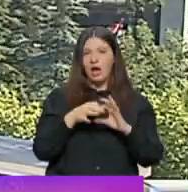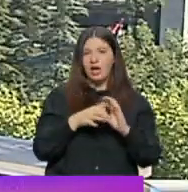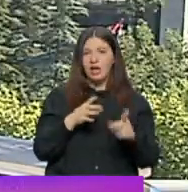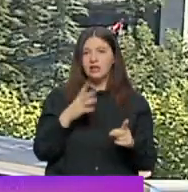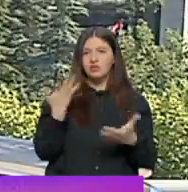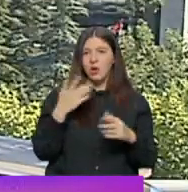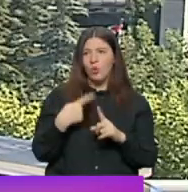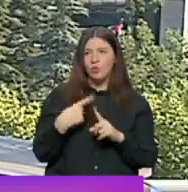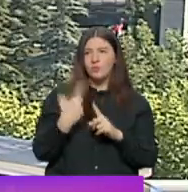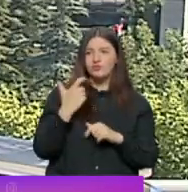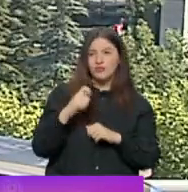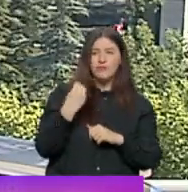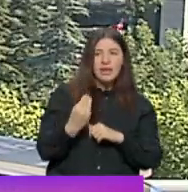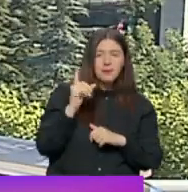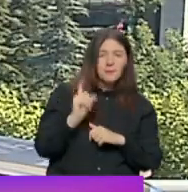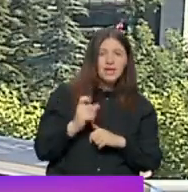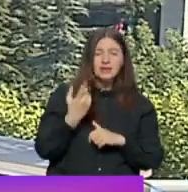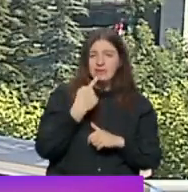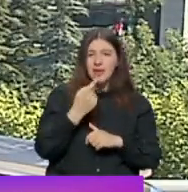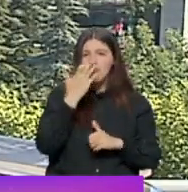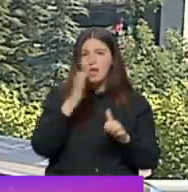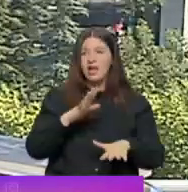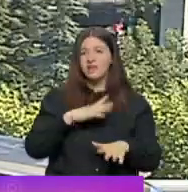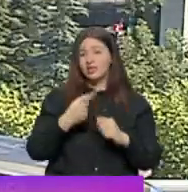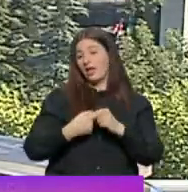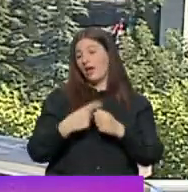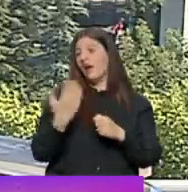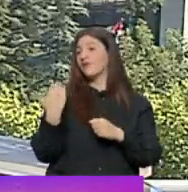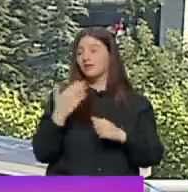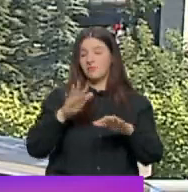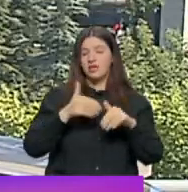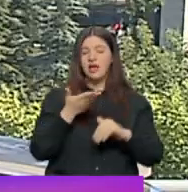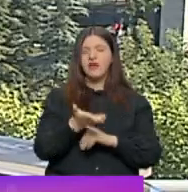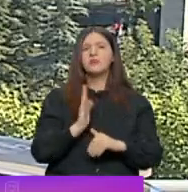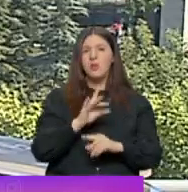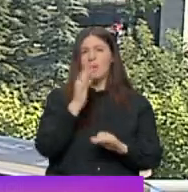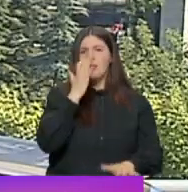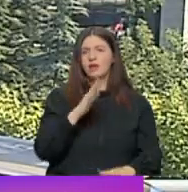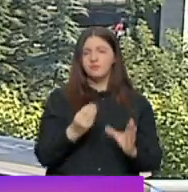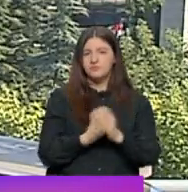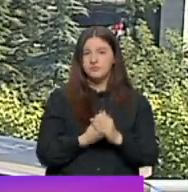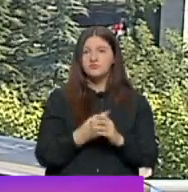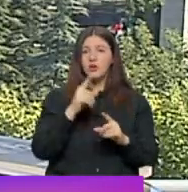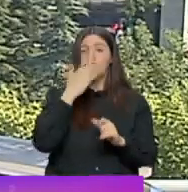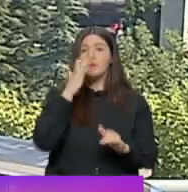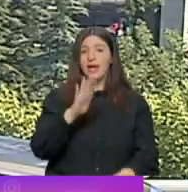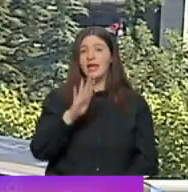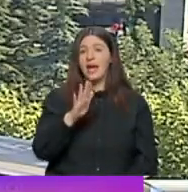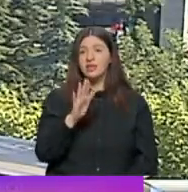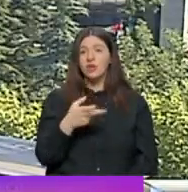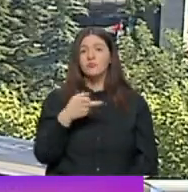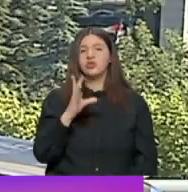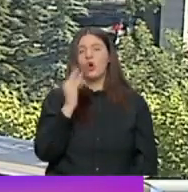acaba olumlu bir yanıt verir mi diye beklenti vardı. Geçen hafta meclise gelmeyince böyle bir beklenti vardı. O beklentinin